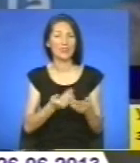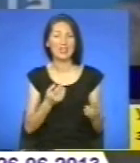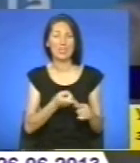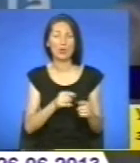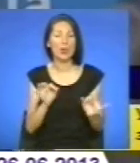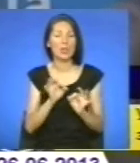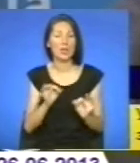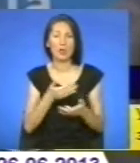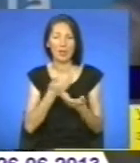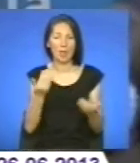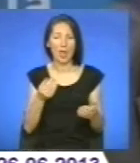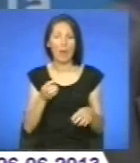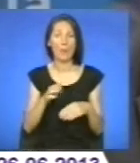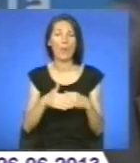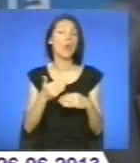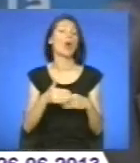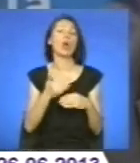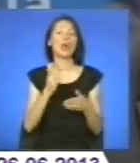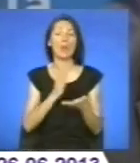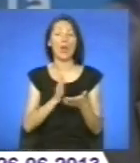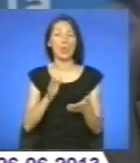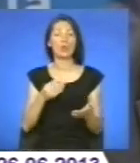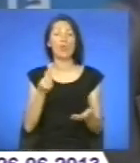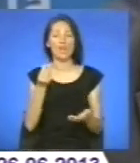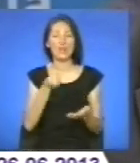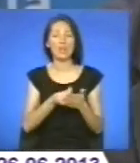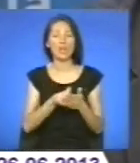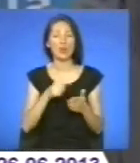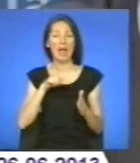має носити фінансовий характер.